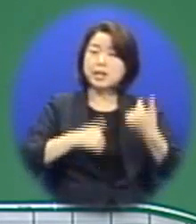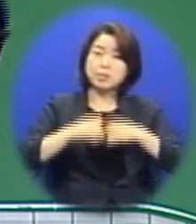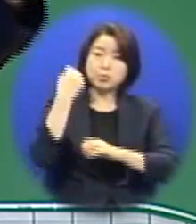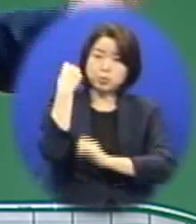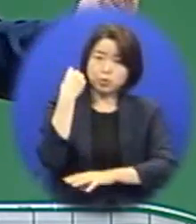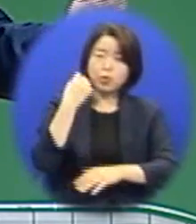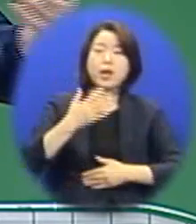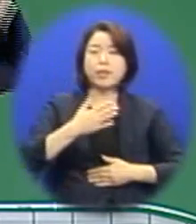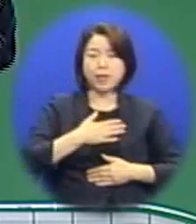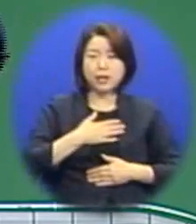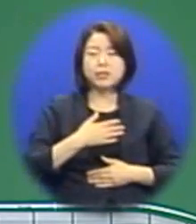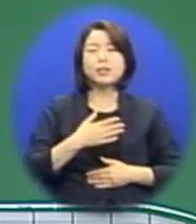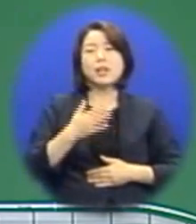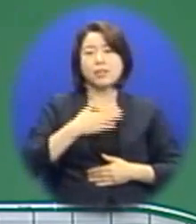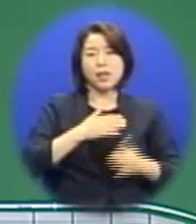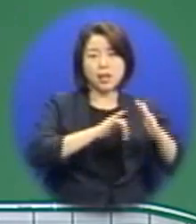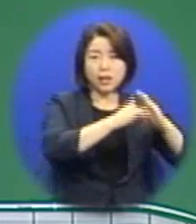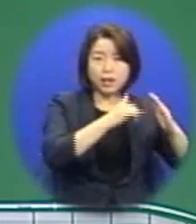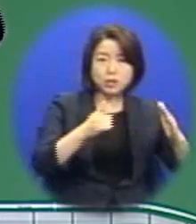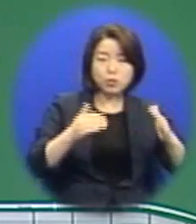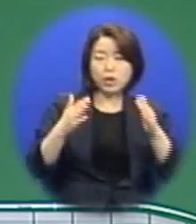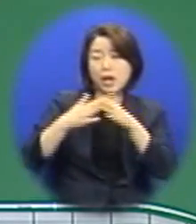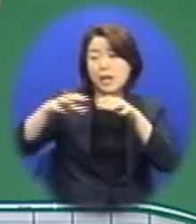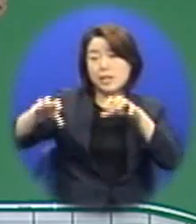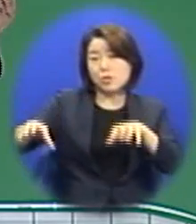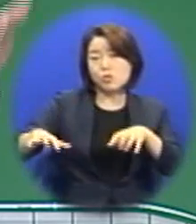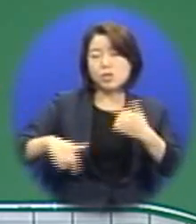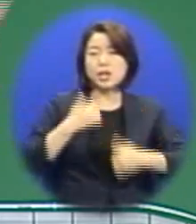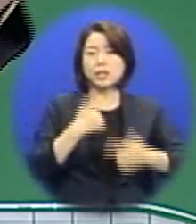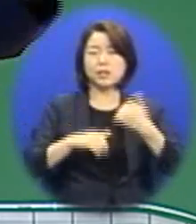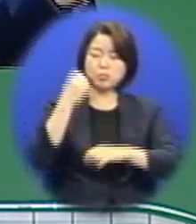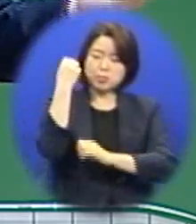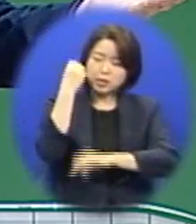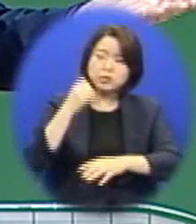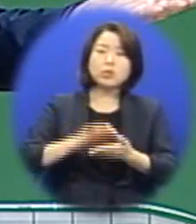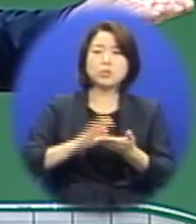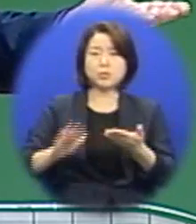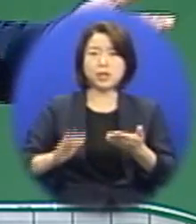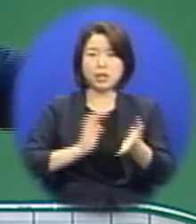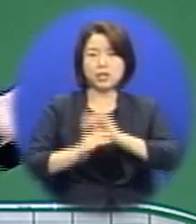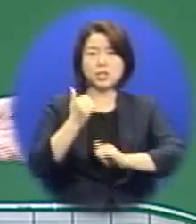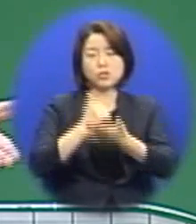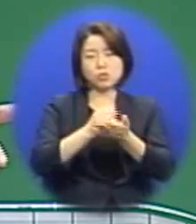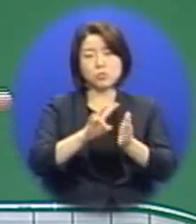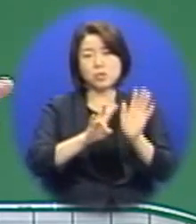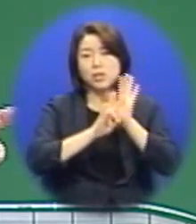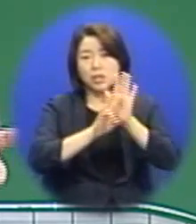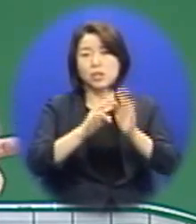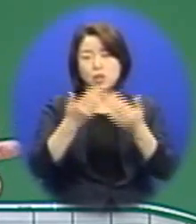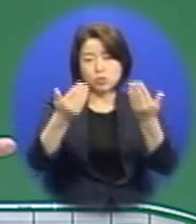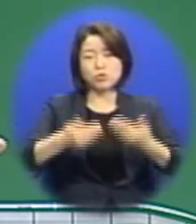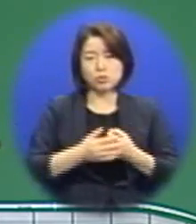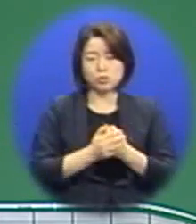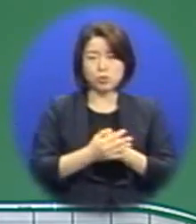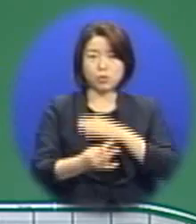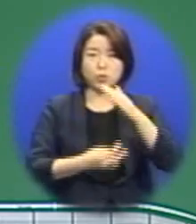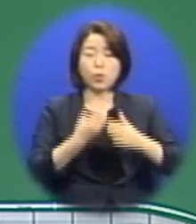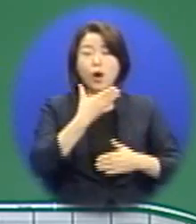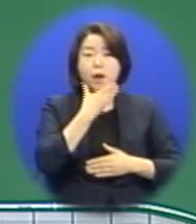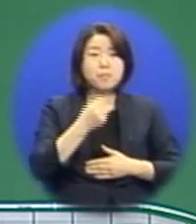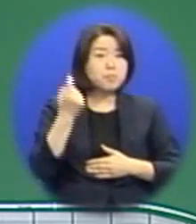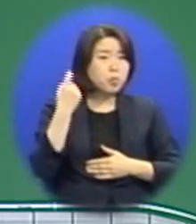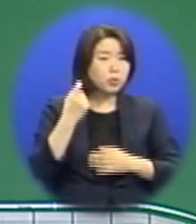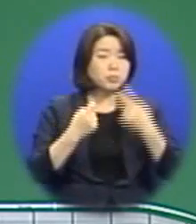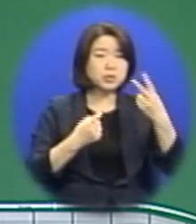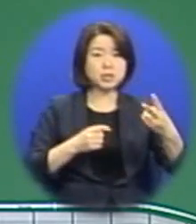나는 내 가족과 이웃의 기쁨의 근원이에요. 예수님 예언하셨어요. 요한복음 7장 38절에